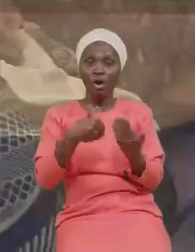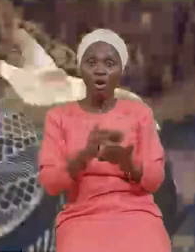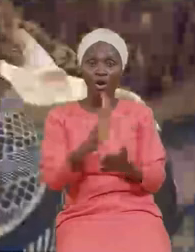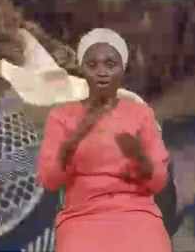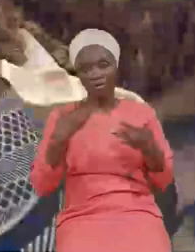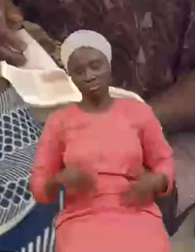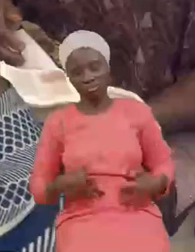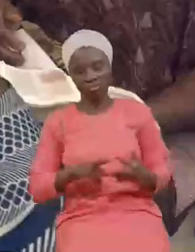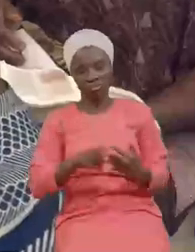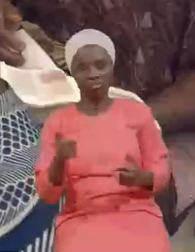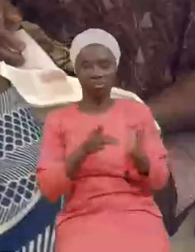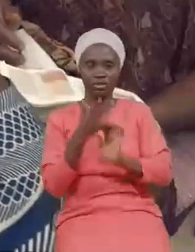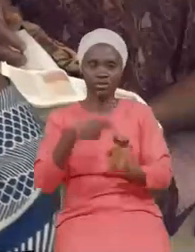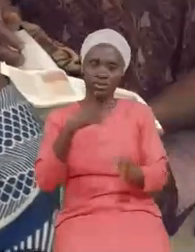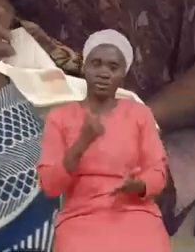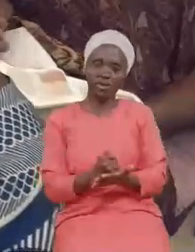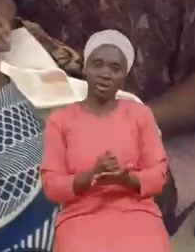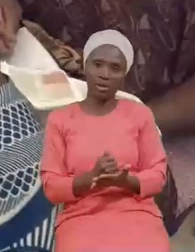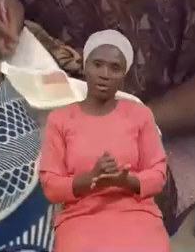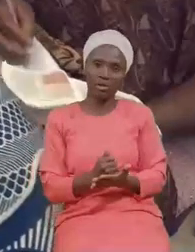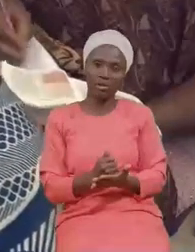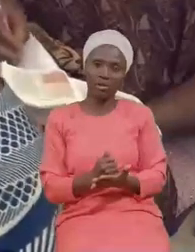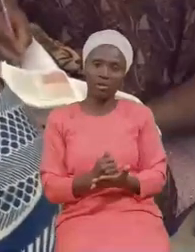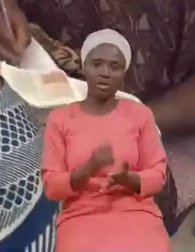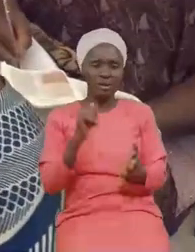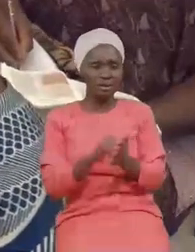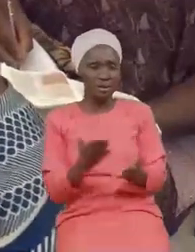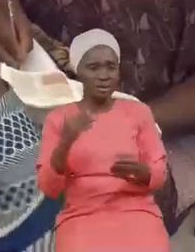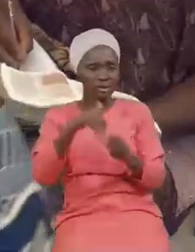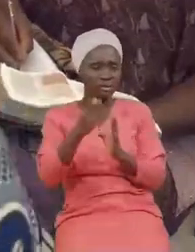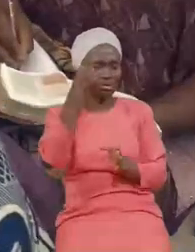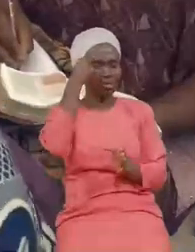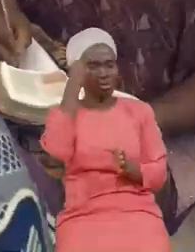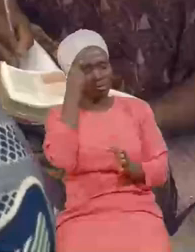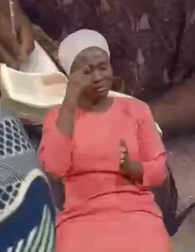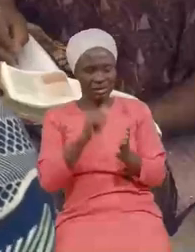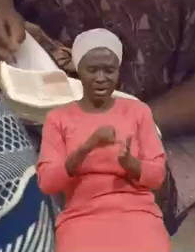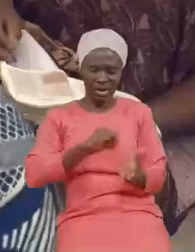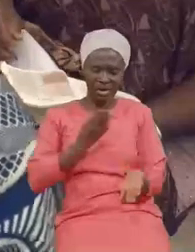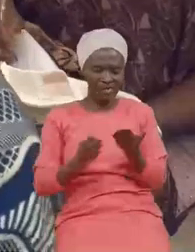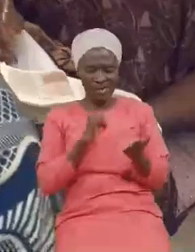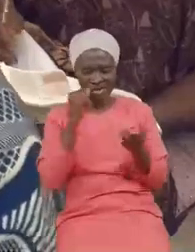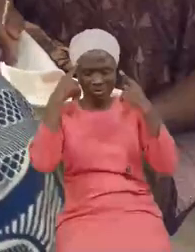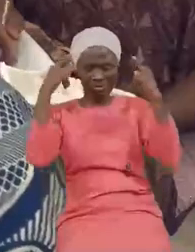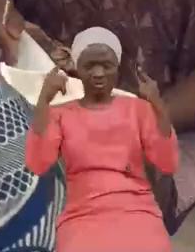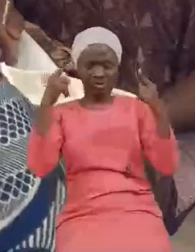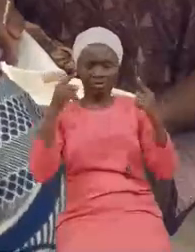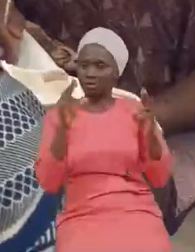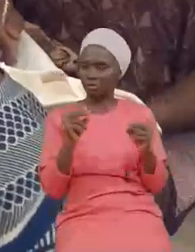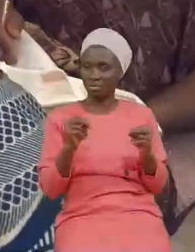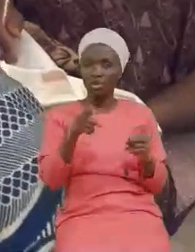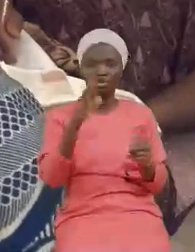découragement est parti au nom de Jésus ce qu'il a te dire que tu ne vas pas réussir ah tu vas réussir